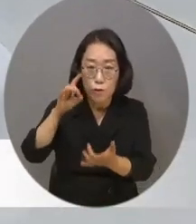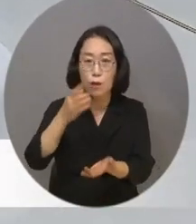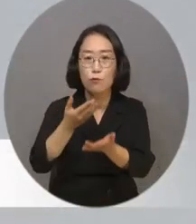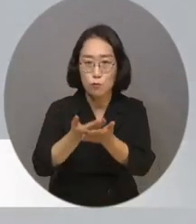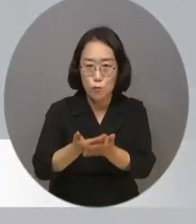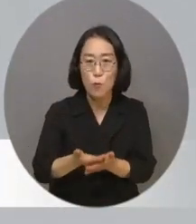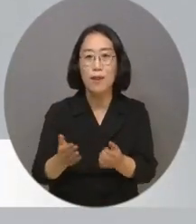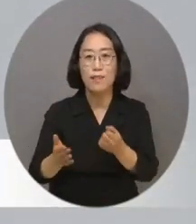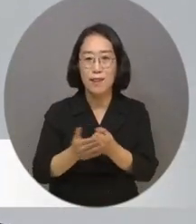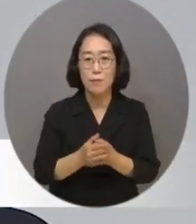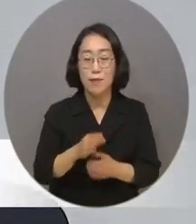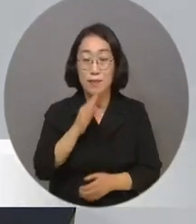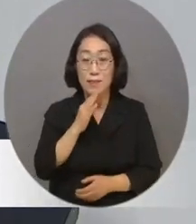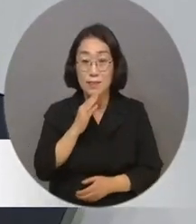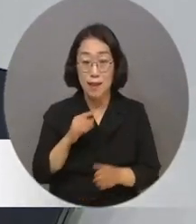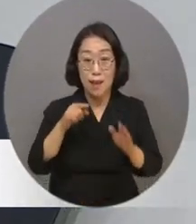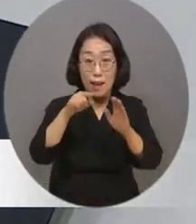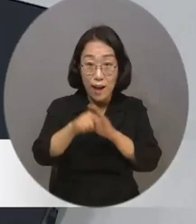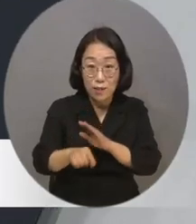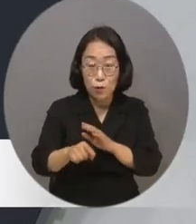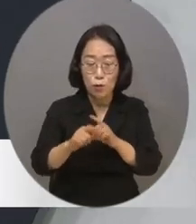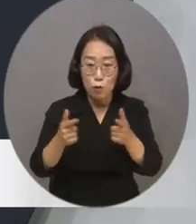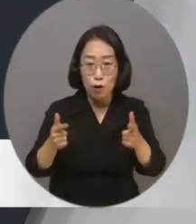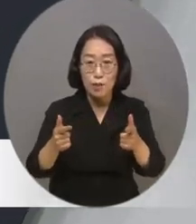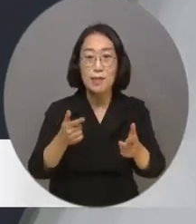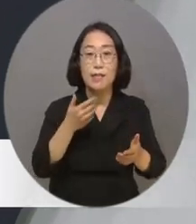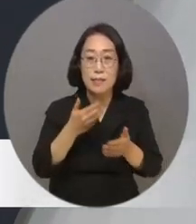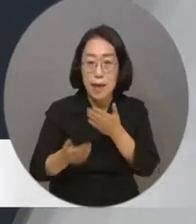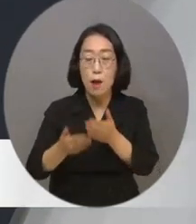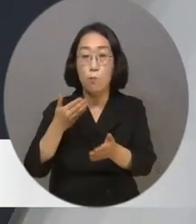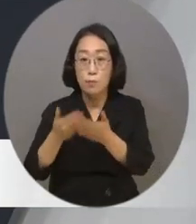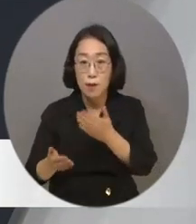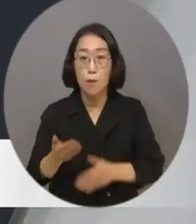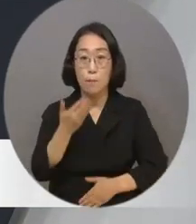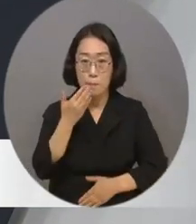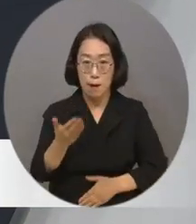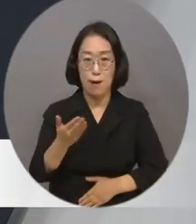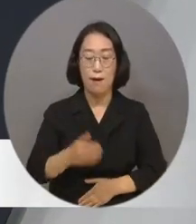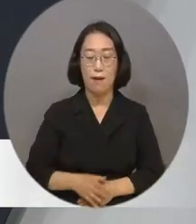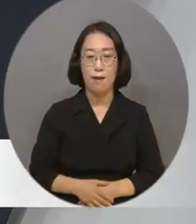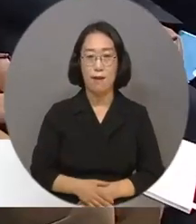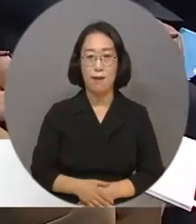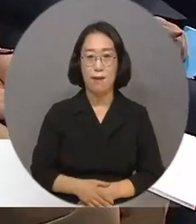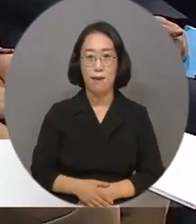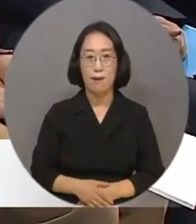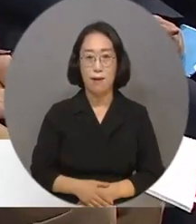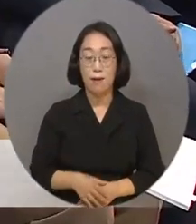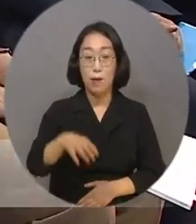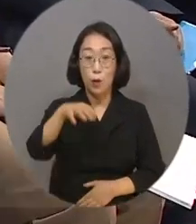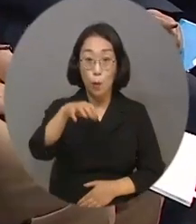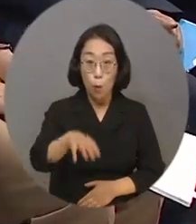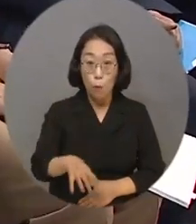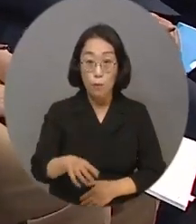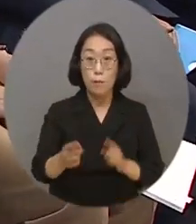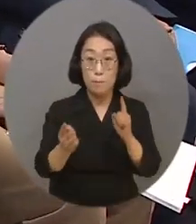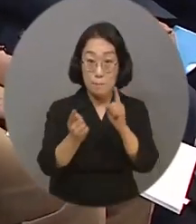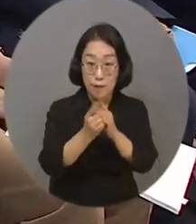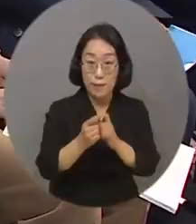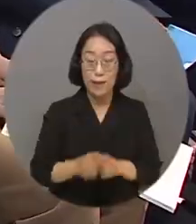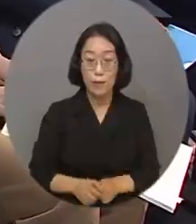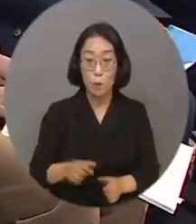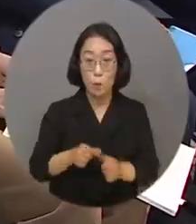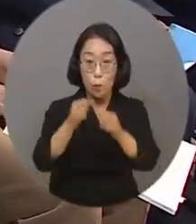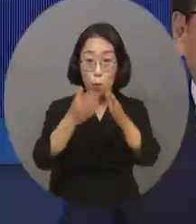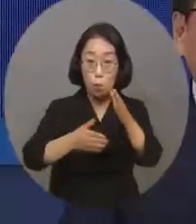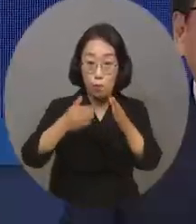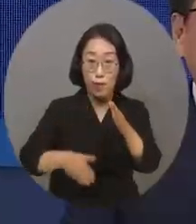중요한 만큼 이번 행사에서는 다양한 기기를 체험할 수 있도록 했습니다. 현장에서 만난